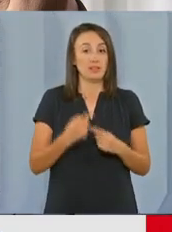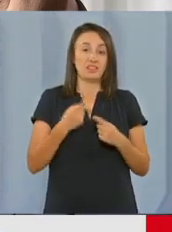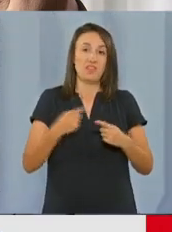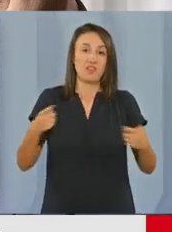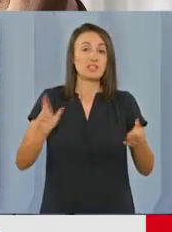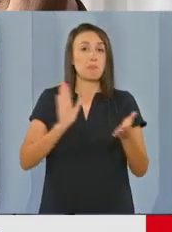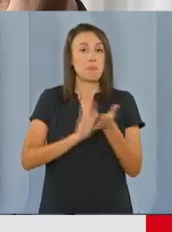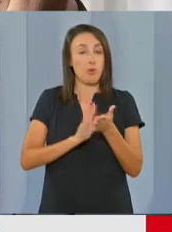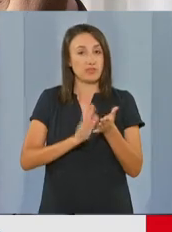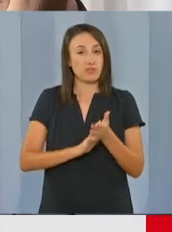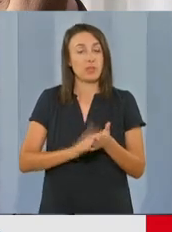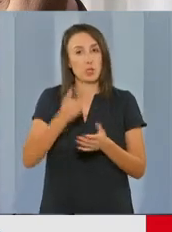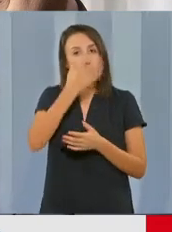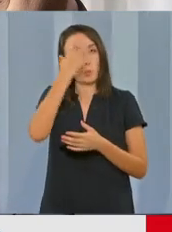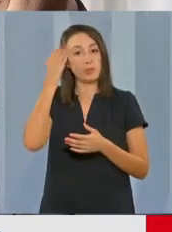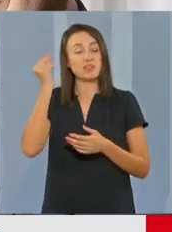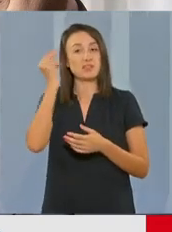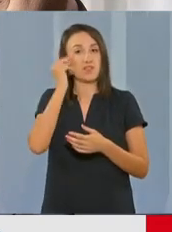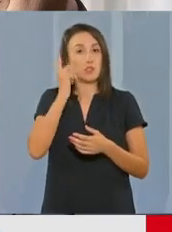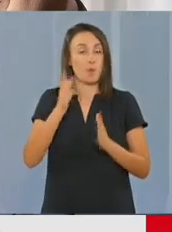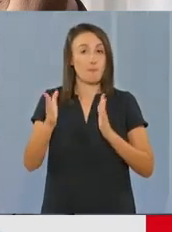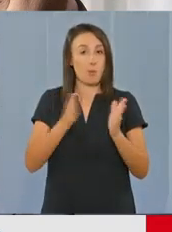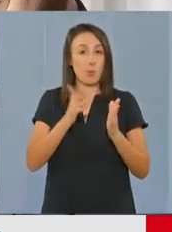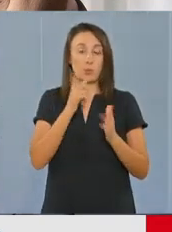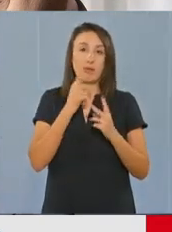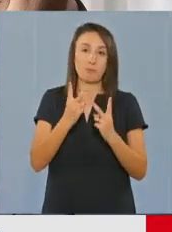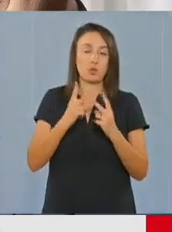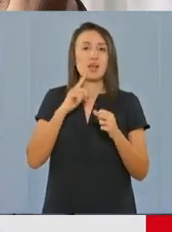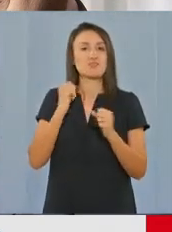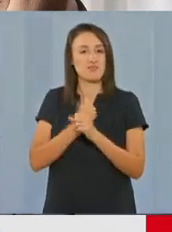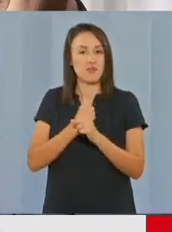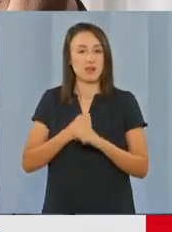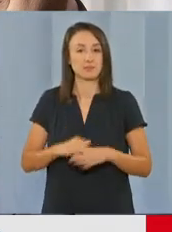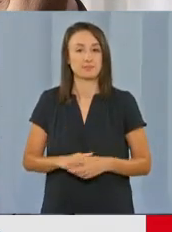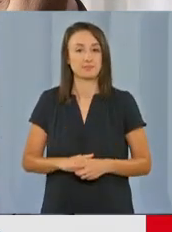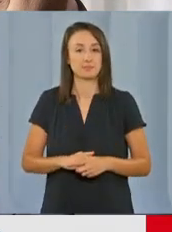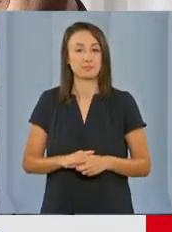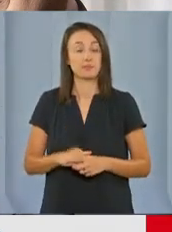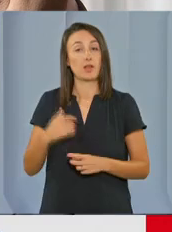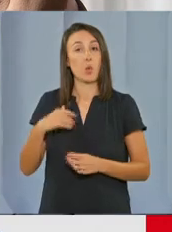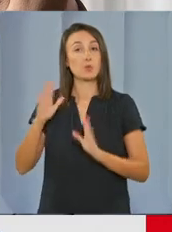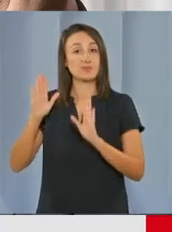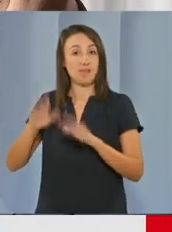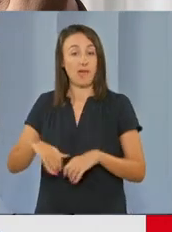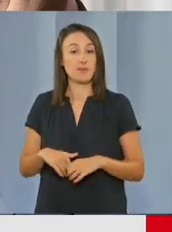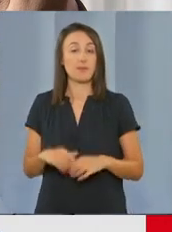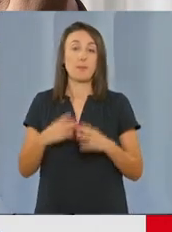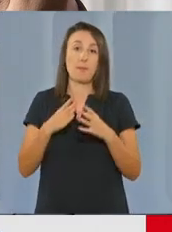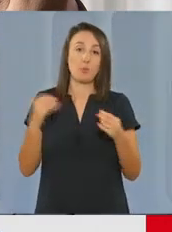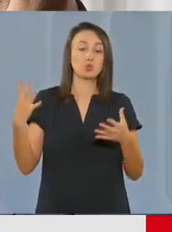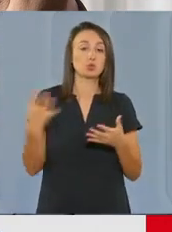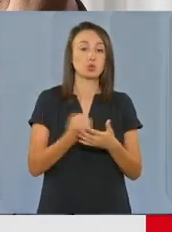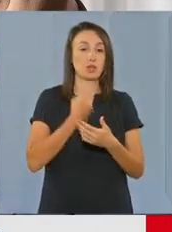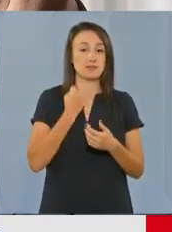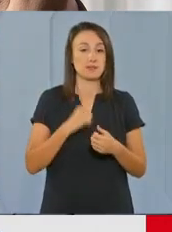diverse motive, ei uitând să învețe într-o perioadă în care era important să o facă, o să aibă cu mult mai mult